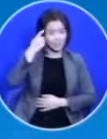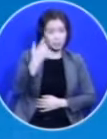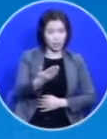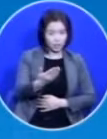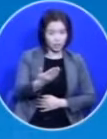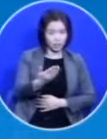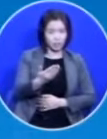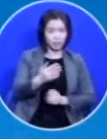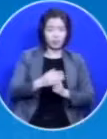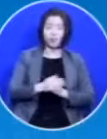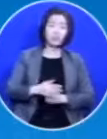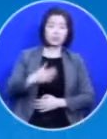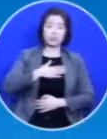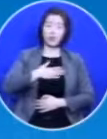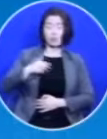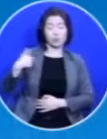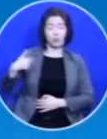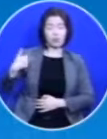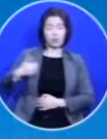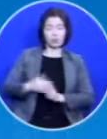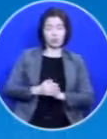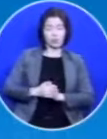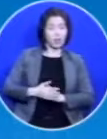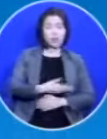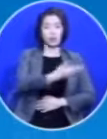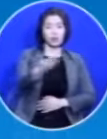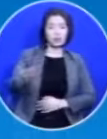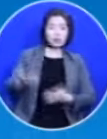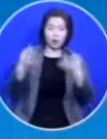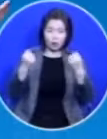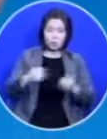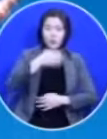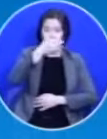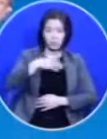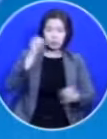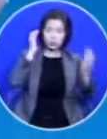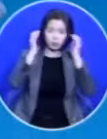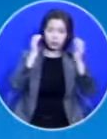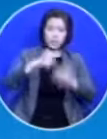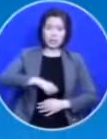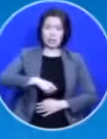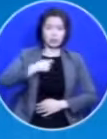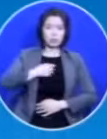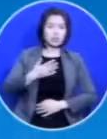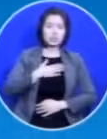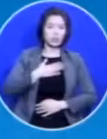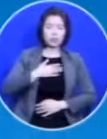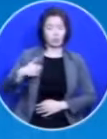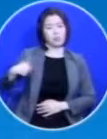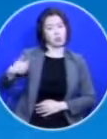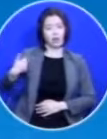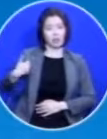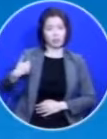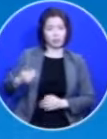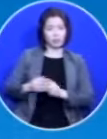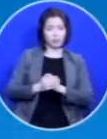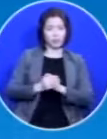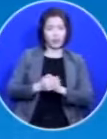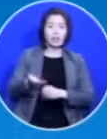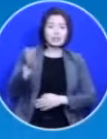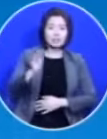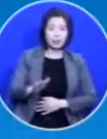아십니까 저 몰라요 여러분이 얼마나 힘들고 고통스러운지 솔직히 저 몰라요네